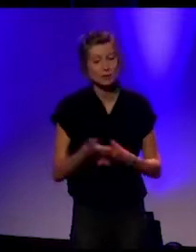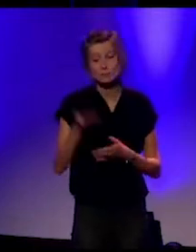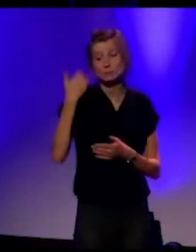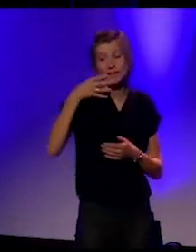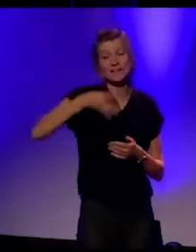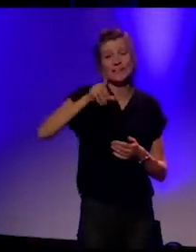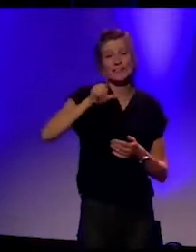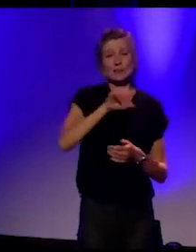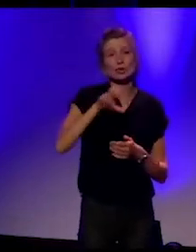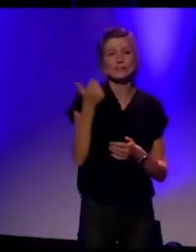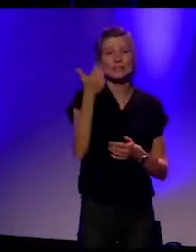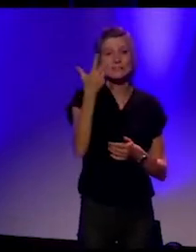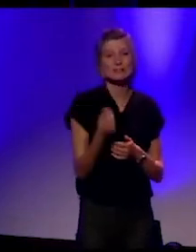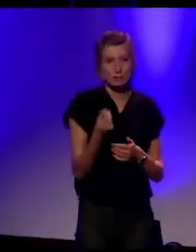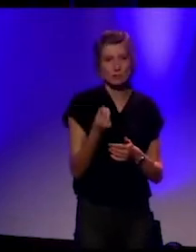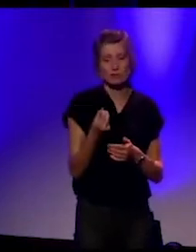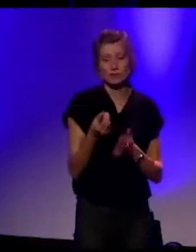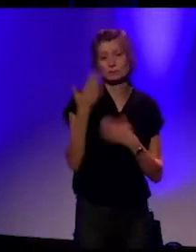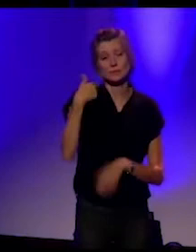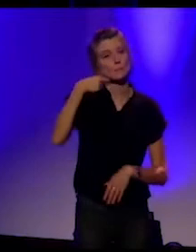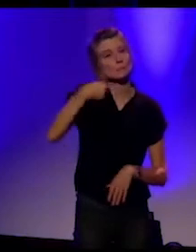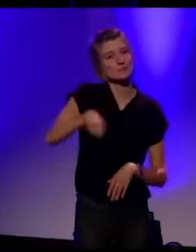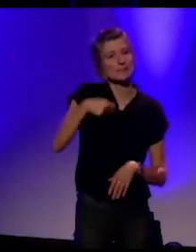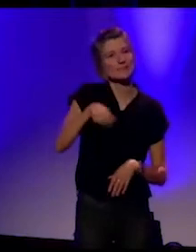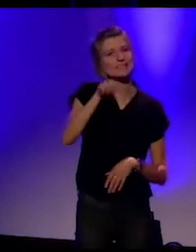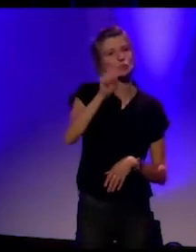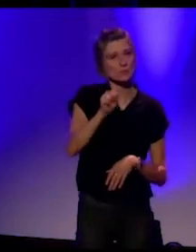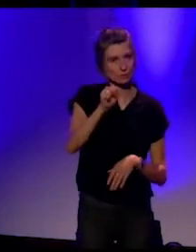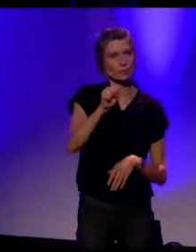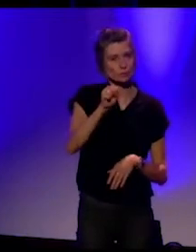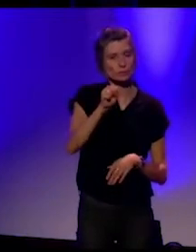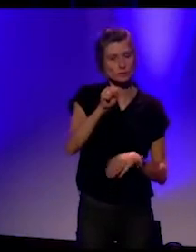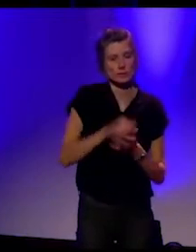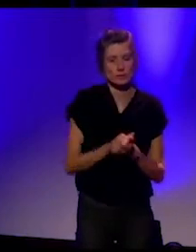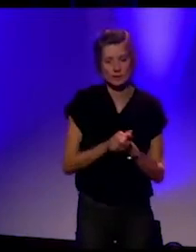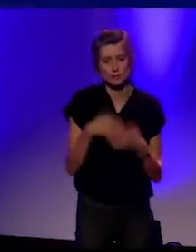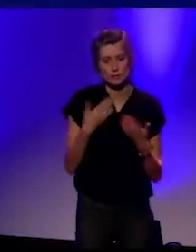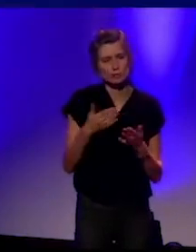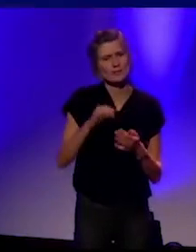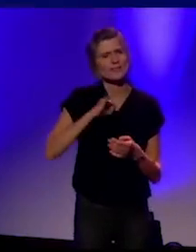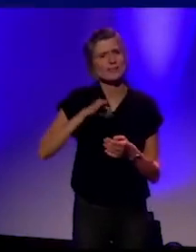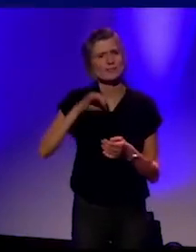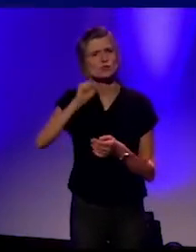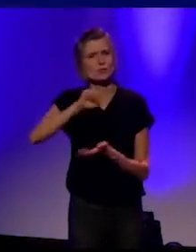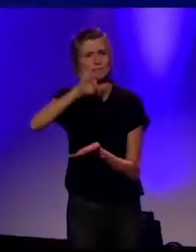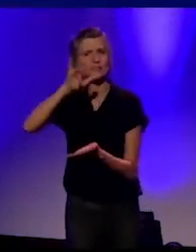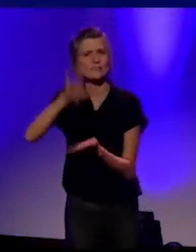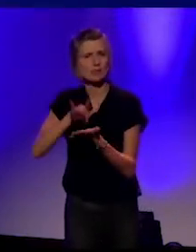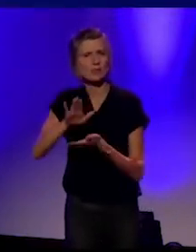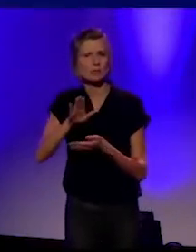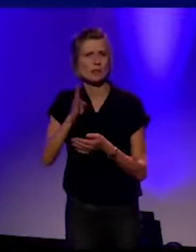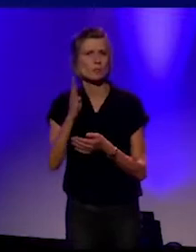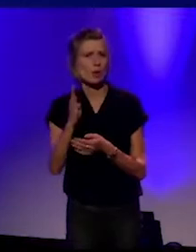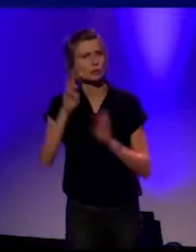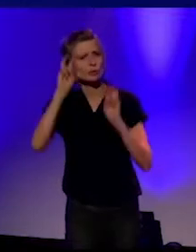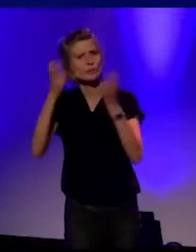de toenmalige president Swerer aan de basis stond van wat vandaag bekend is als het Swerer Center van Brown University, de Swerer